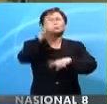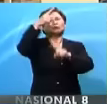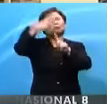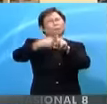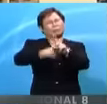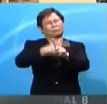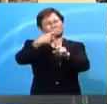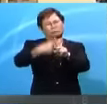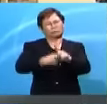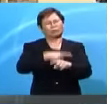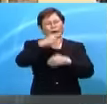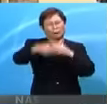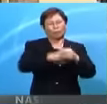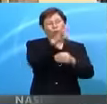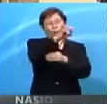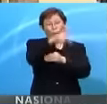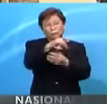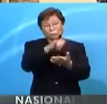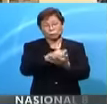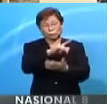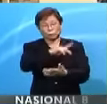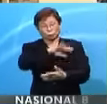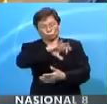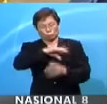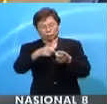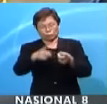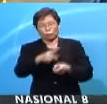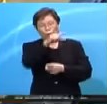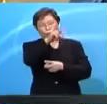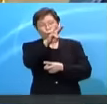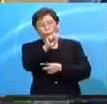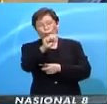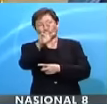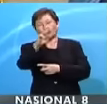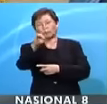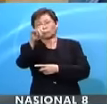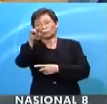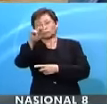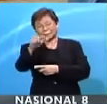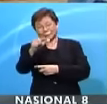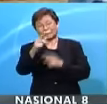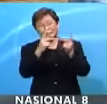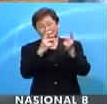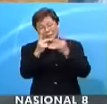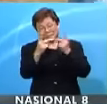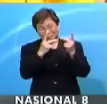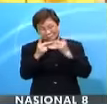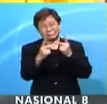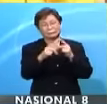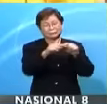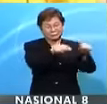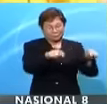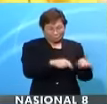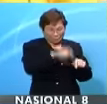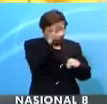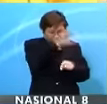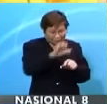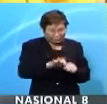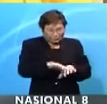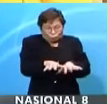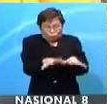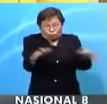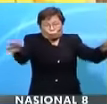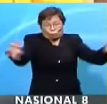bulan lah. Berhubung operasi itu juga, Ketua Polis Daerah Gua Musang Superintendent Saiful Bari Abdullah maklumkan kawasan pencarian kini